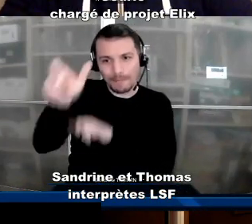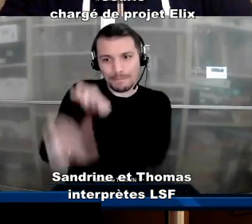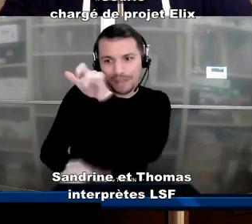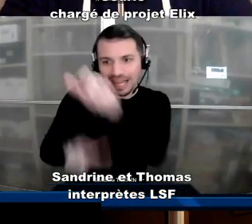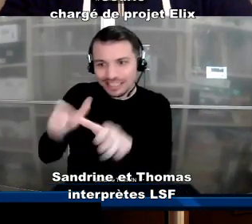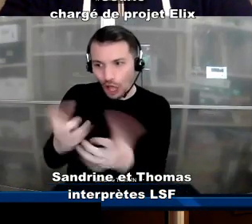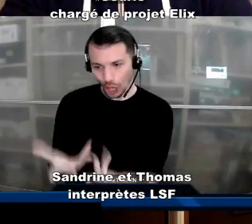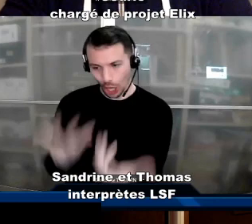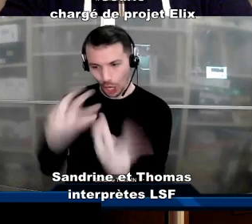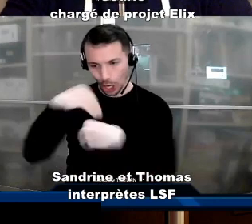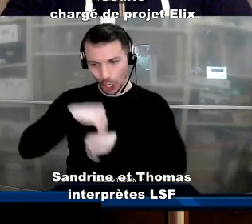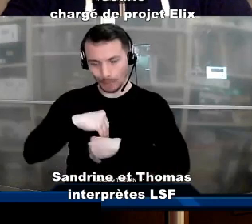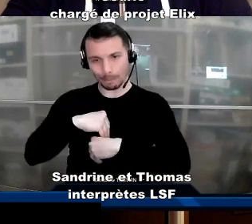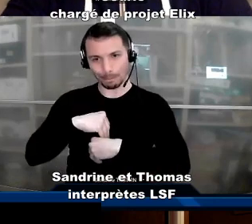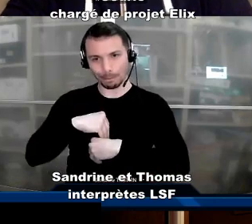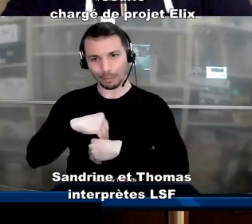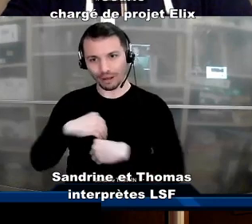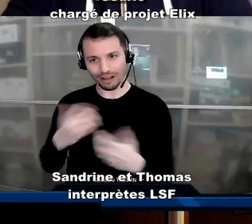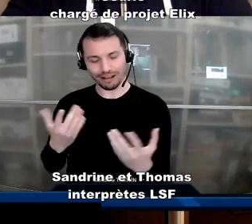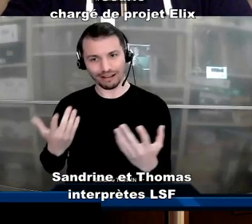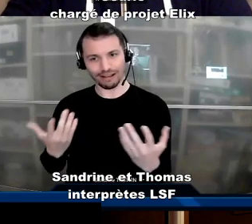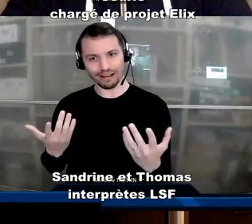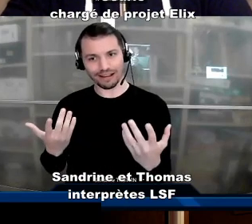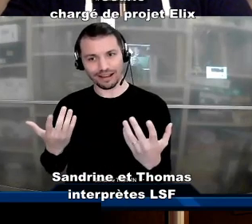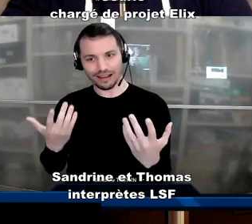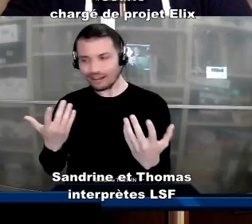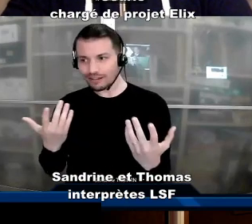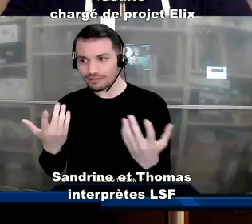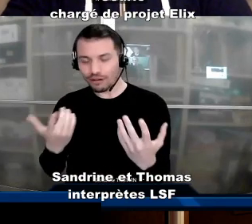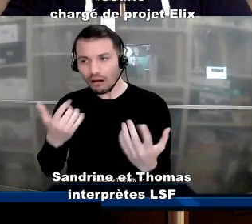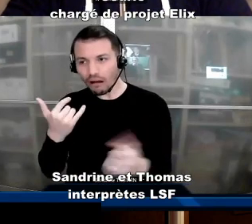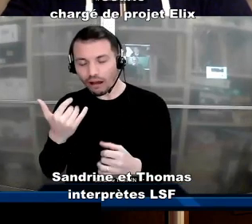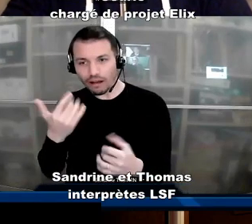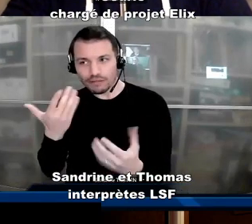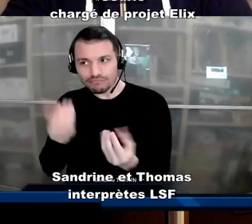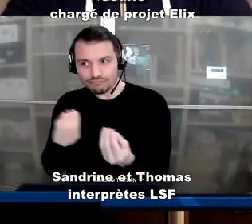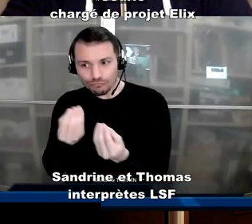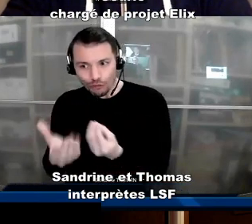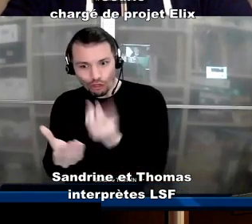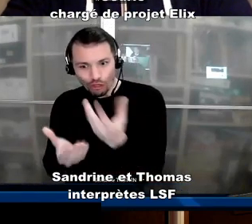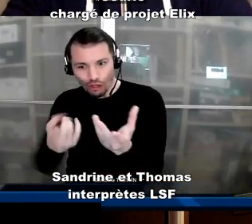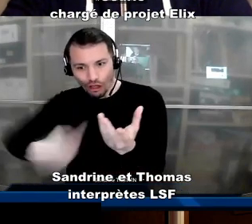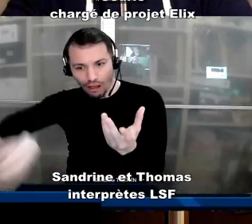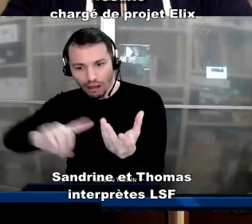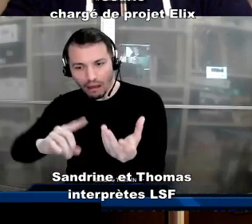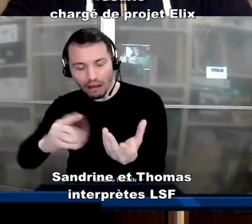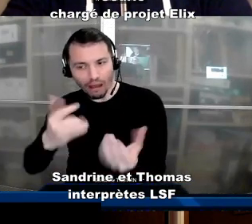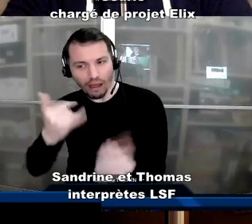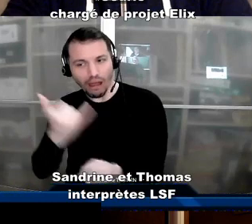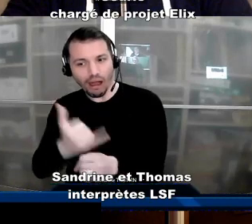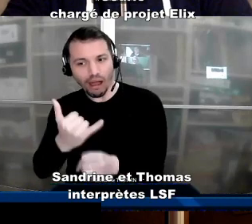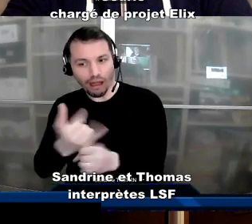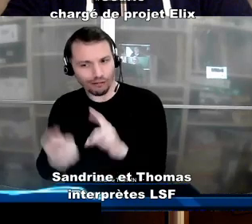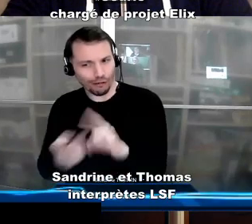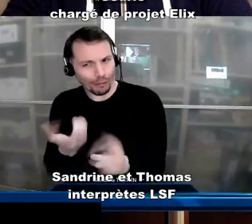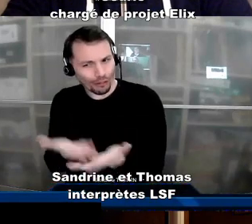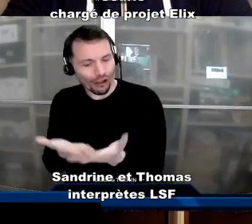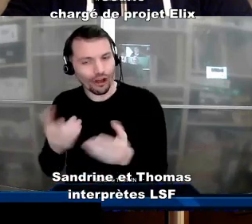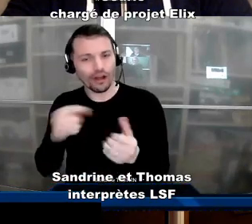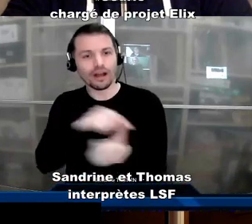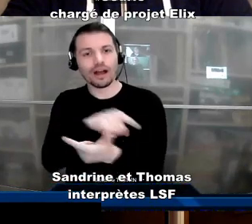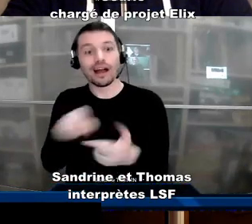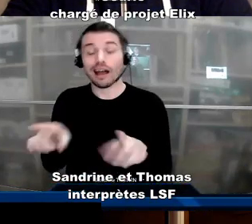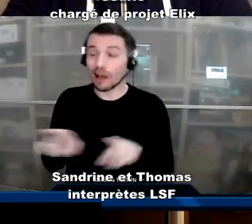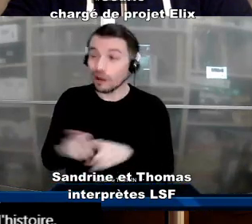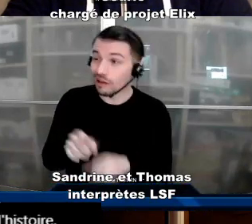s'approprient ça ou en tout cas en prennent connaissance. Et puis c'est aussi ça, c'est se dire ah ouais,